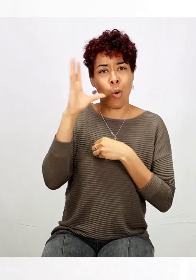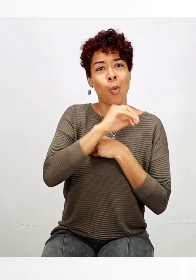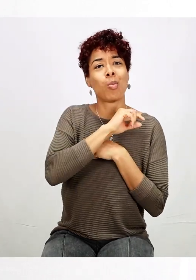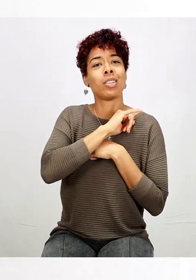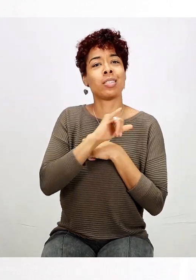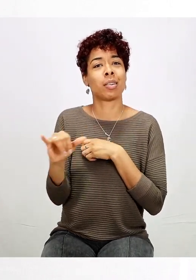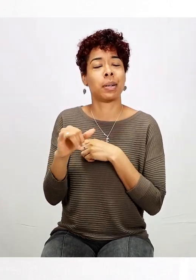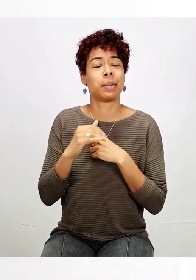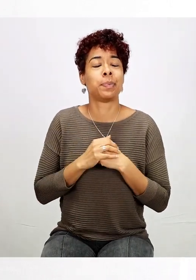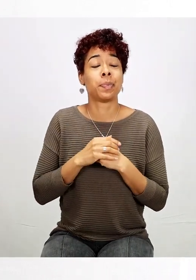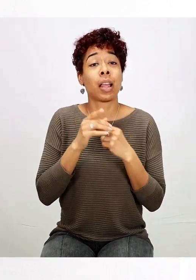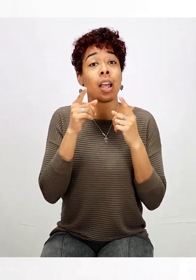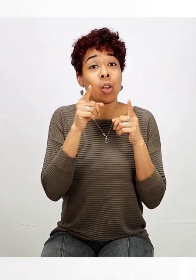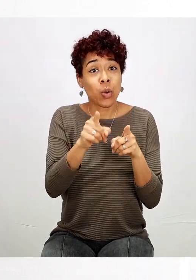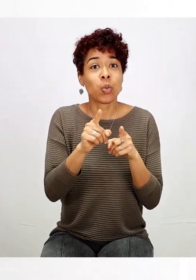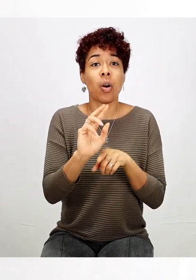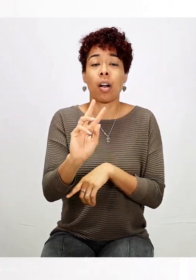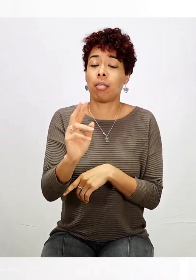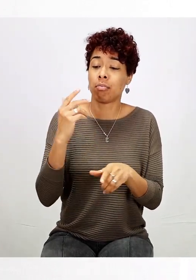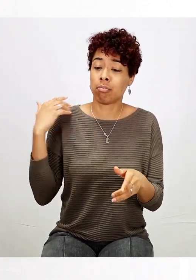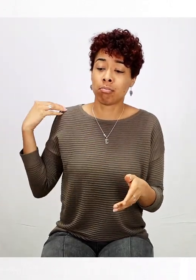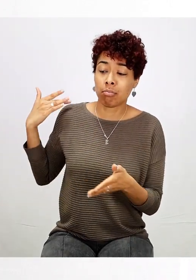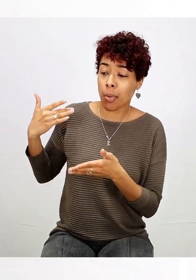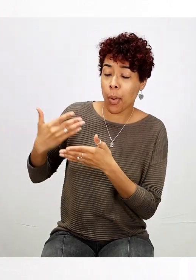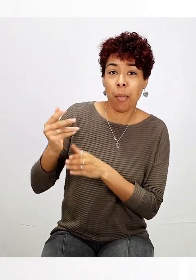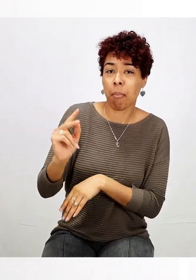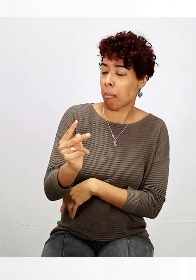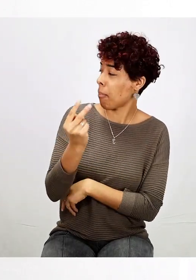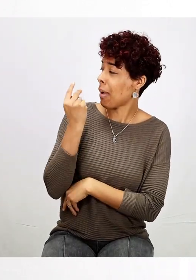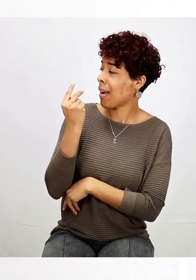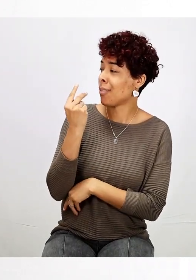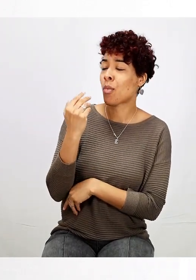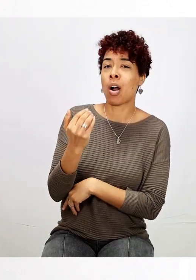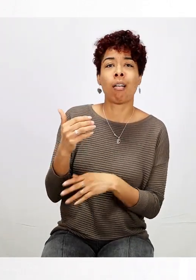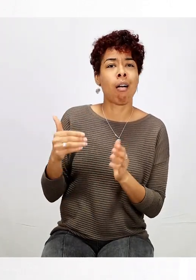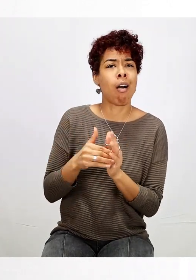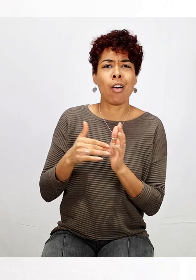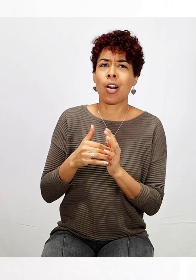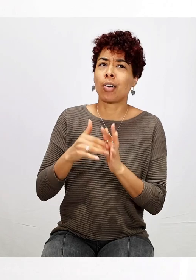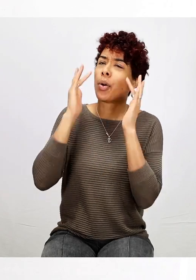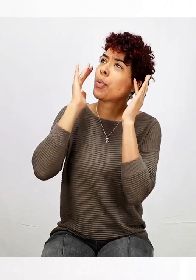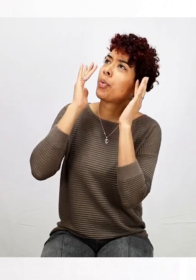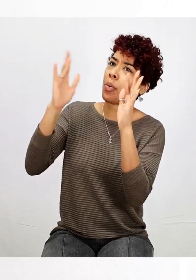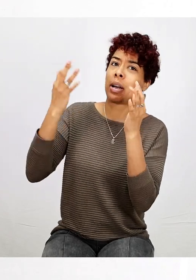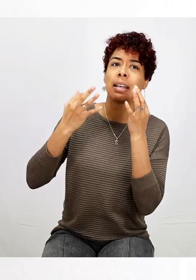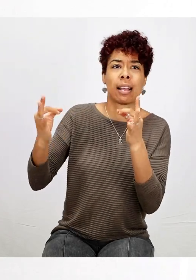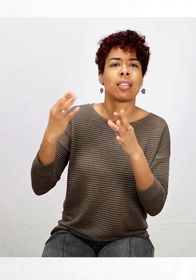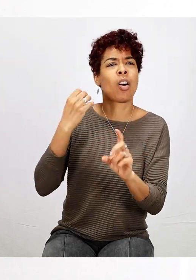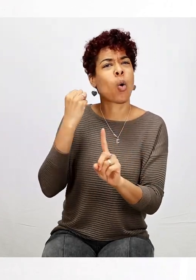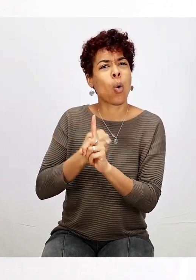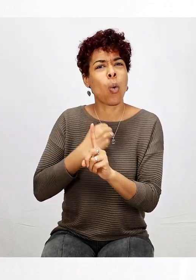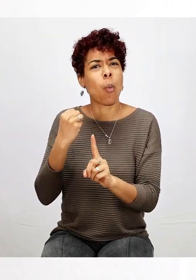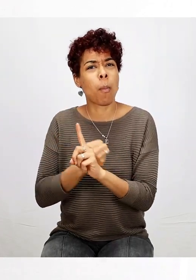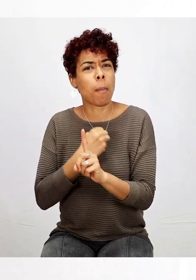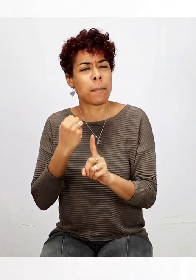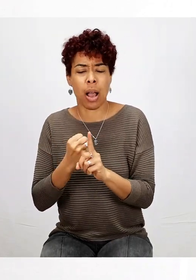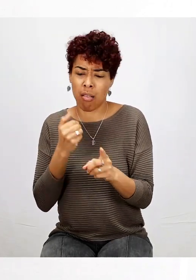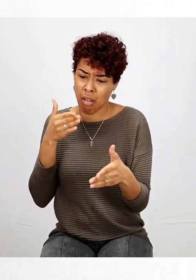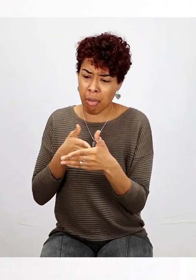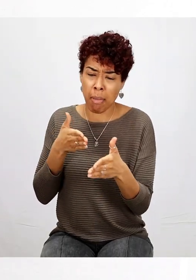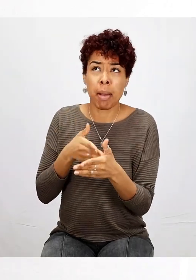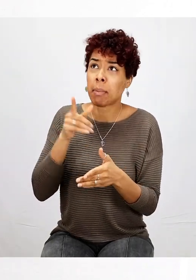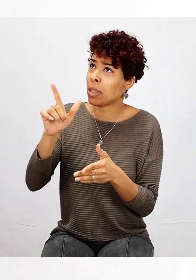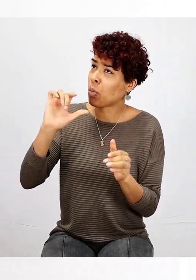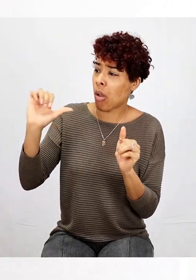de te retourner sur ton parcours et dire « Seigneur, je vais encore te louer et t'adorer. » Parce que ce temps peut-être est un temps de combat, un temps d'épreuve, mais je sais que tu es avec moi, tu